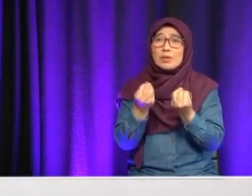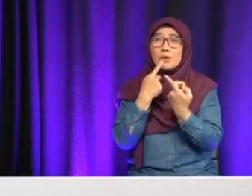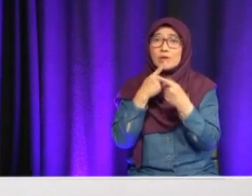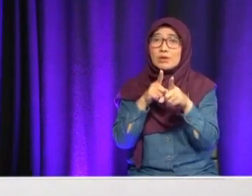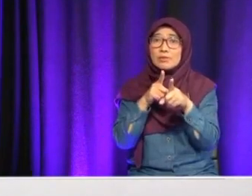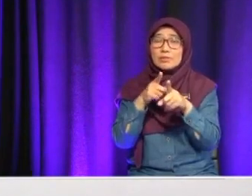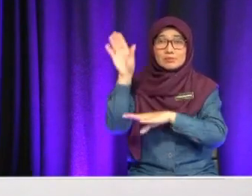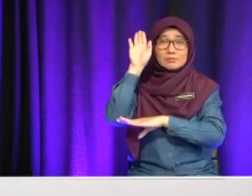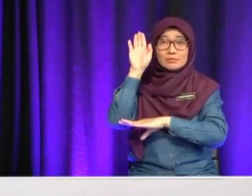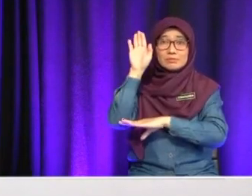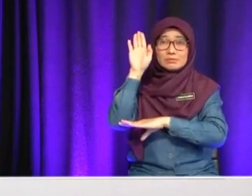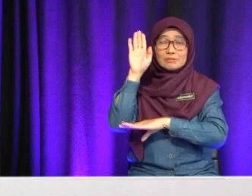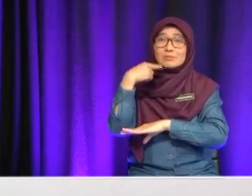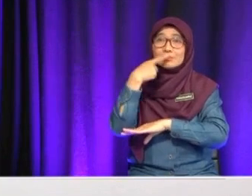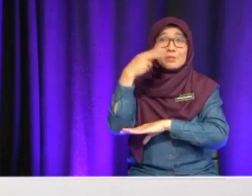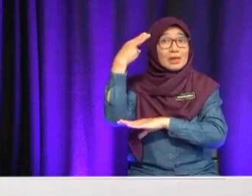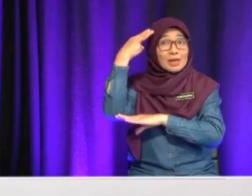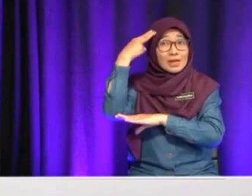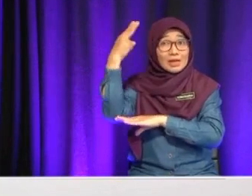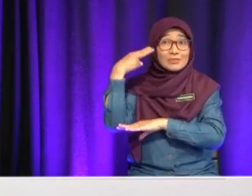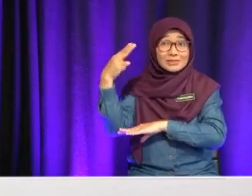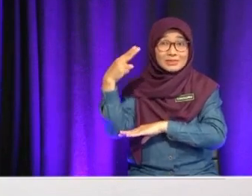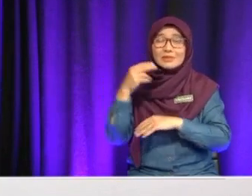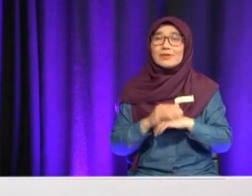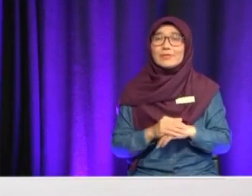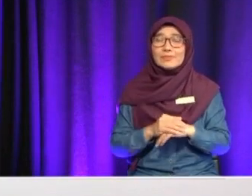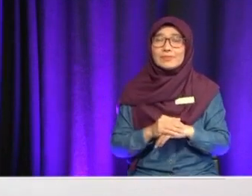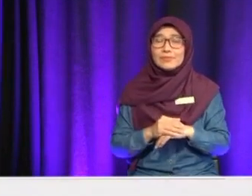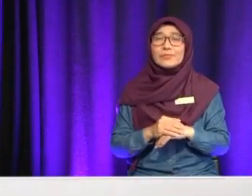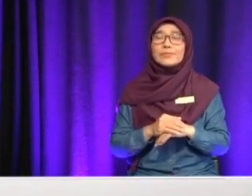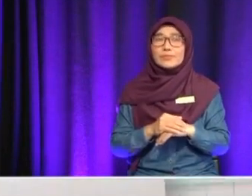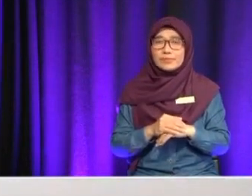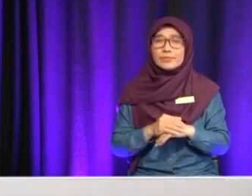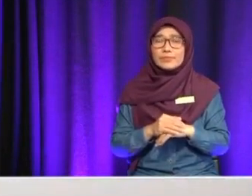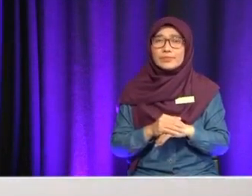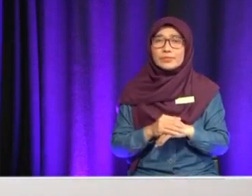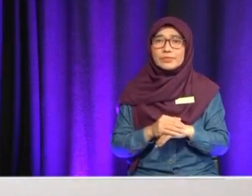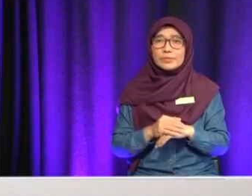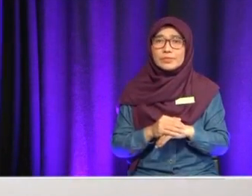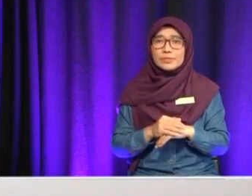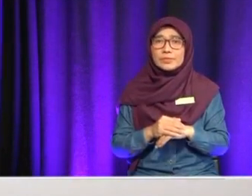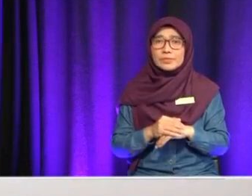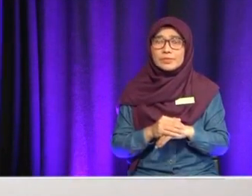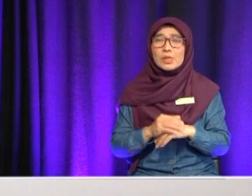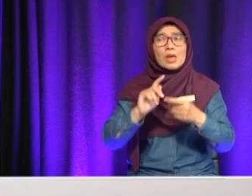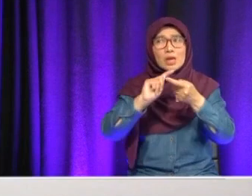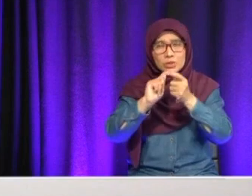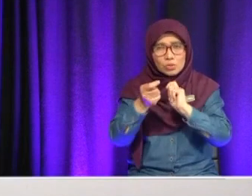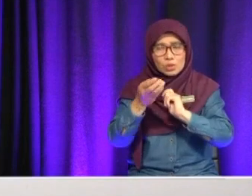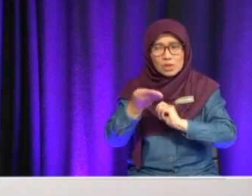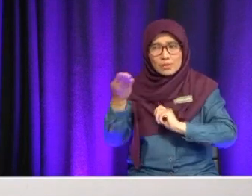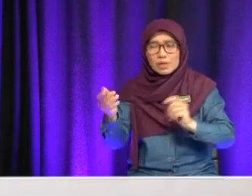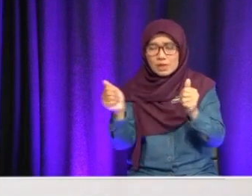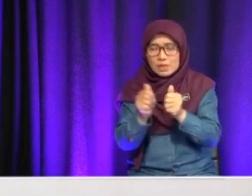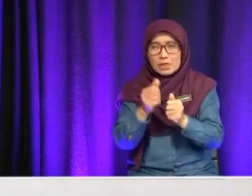tangan. Okey, Hafiz. Silakan. Maksud jual beli ialah suatu akad pertukaran barang dengan